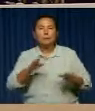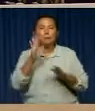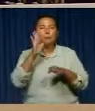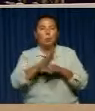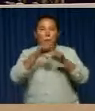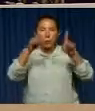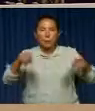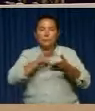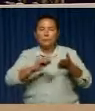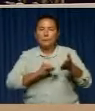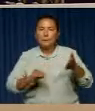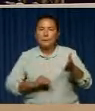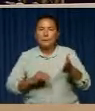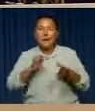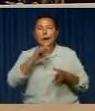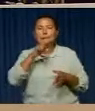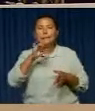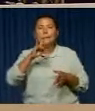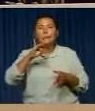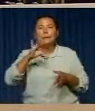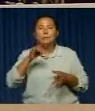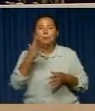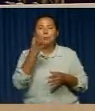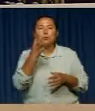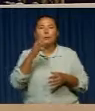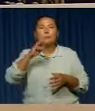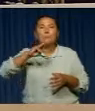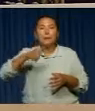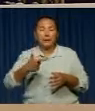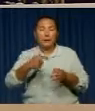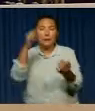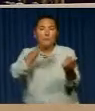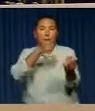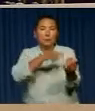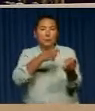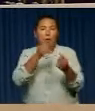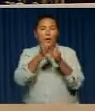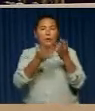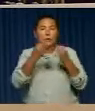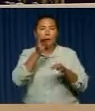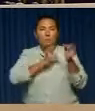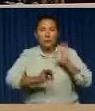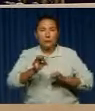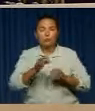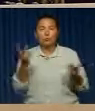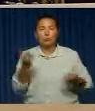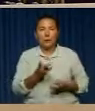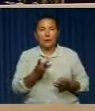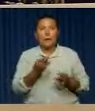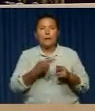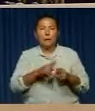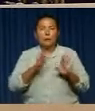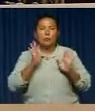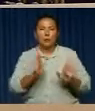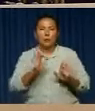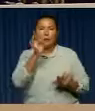бізге енгізілген азитромицин деген бар. 500 миллиграмм күніне бір кезек таблетка ретінде ішуге. Онда да тек